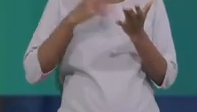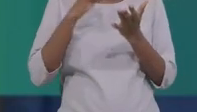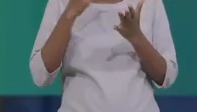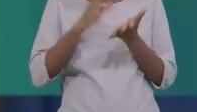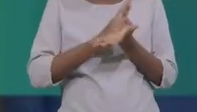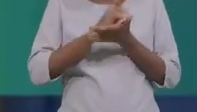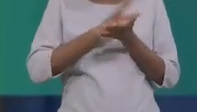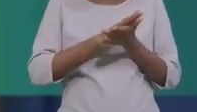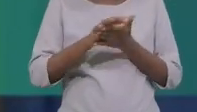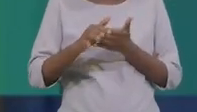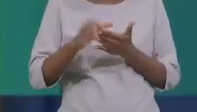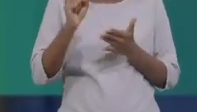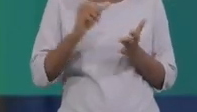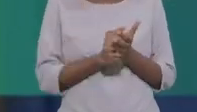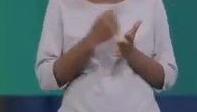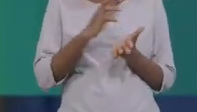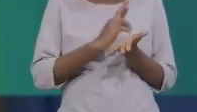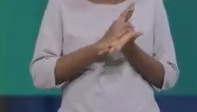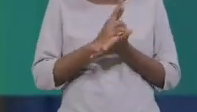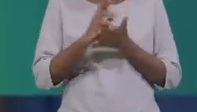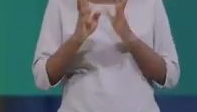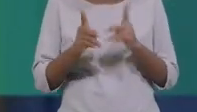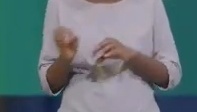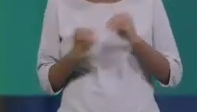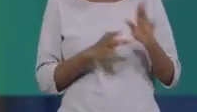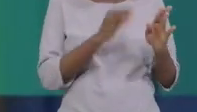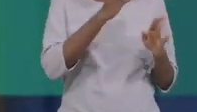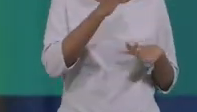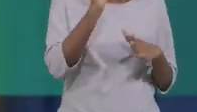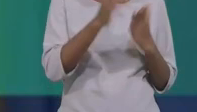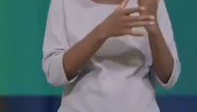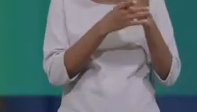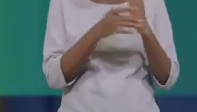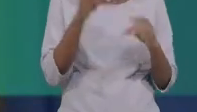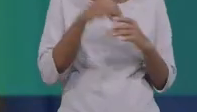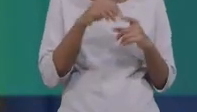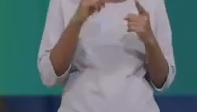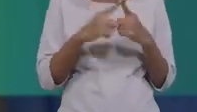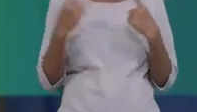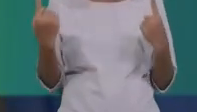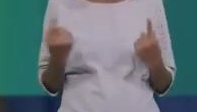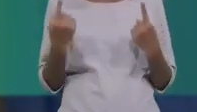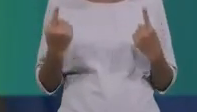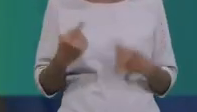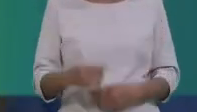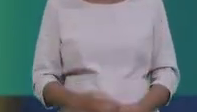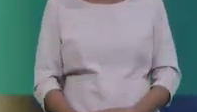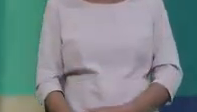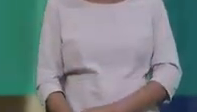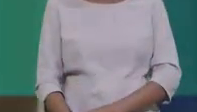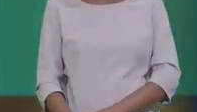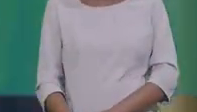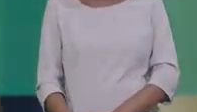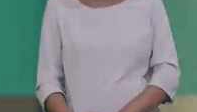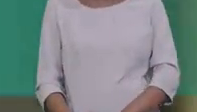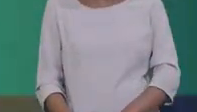Car le sceptre de la méchanceté ne restera pas sur le lot des justes, afin que les justes ne tendent pas les mains vers